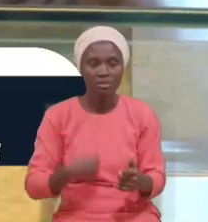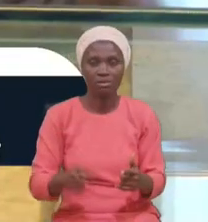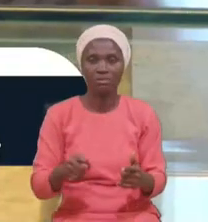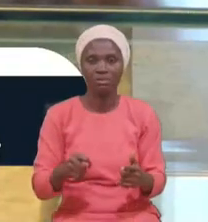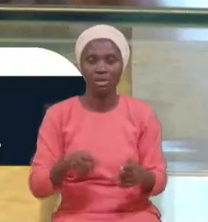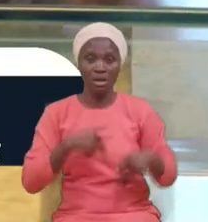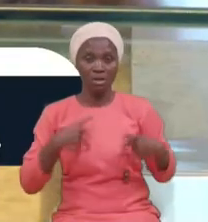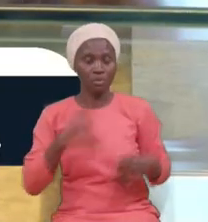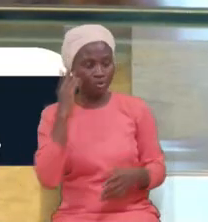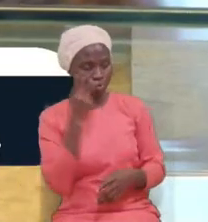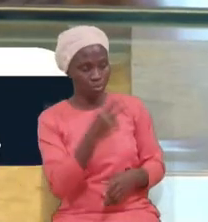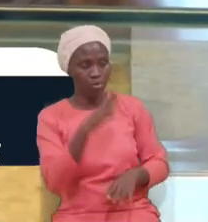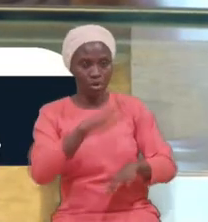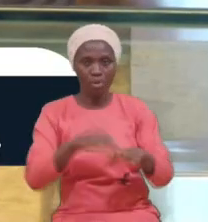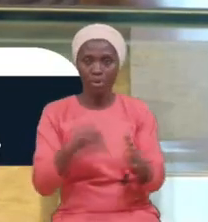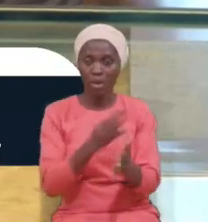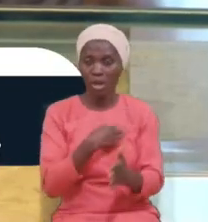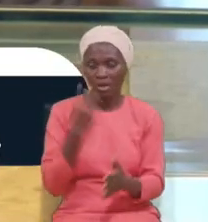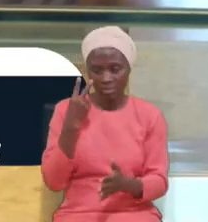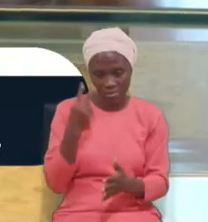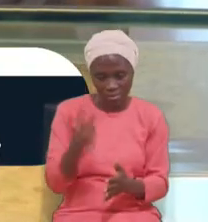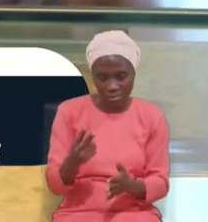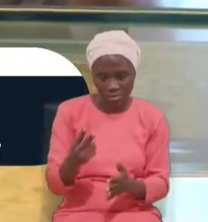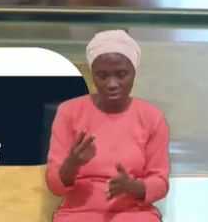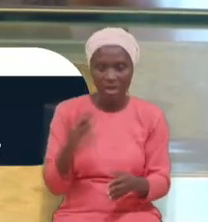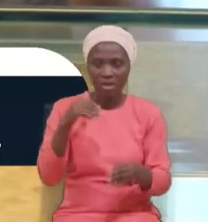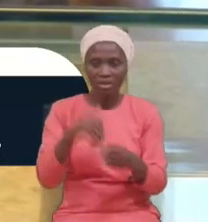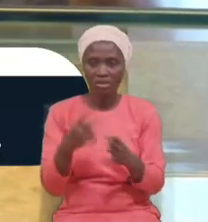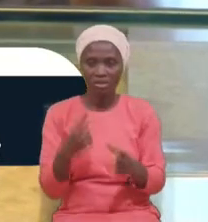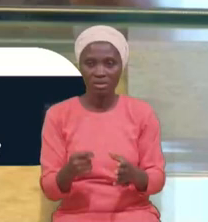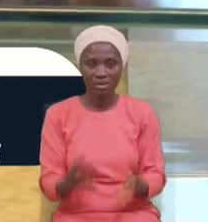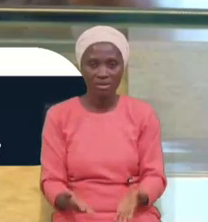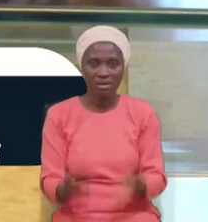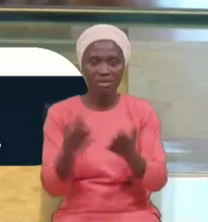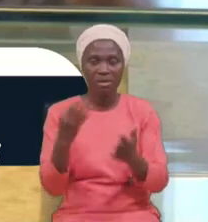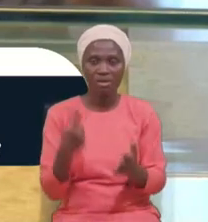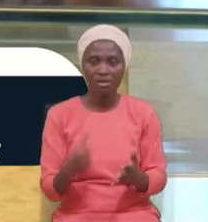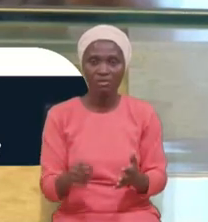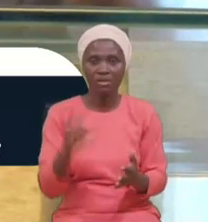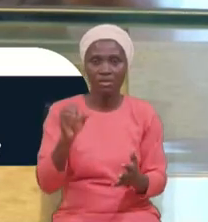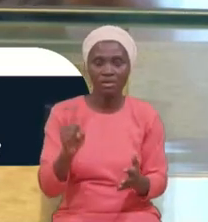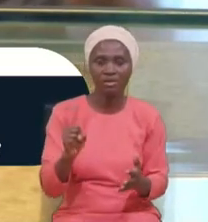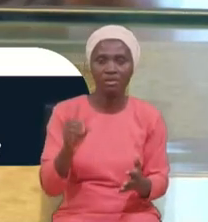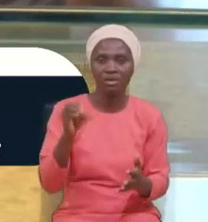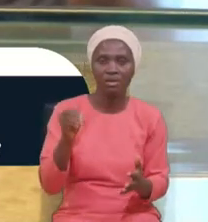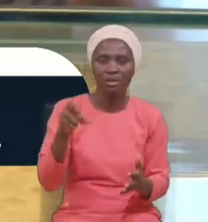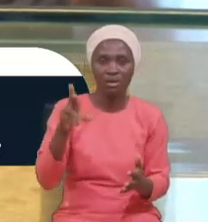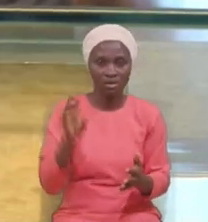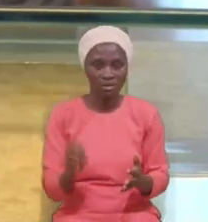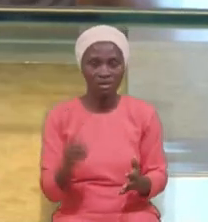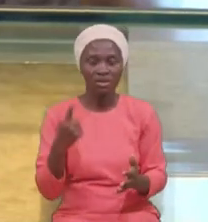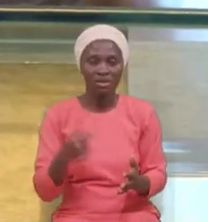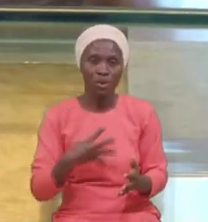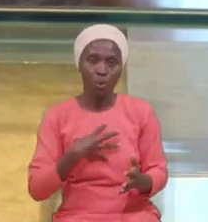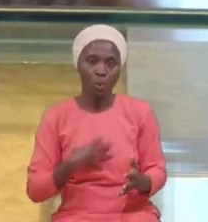homme lépreux. Il est impur. Le sacrificateur le déclarera impur. C'est à la